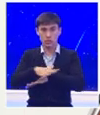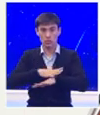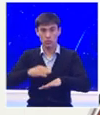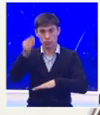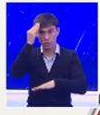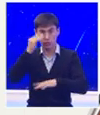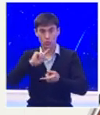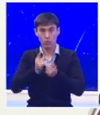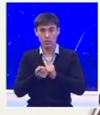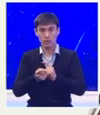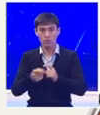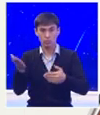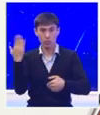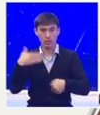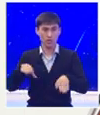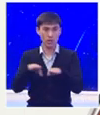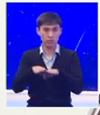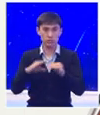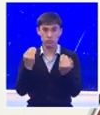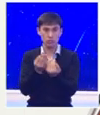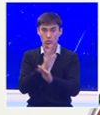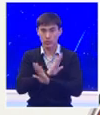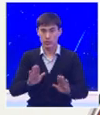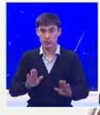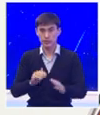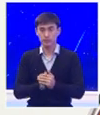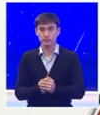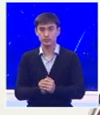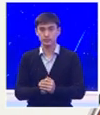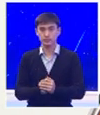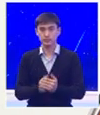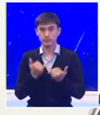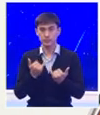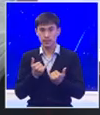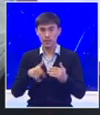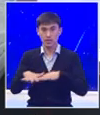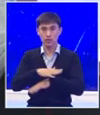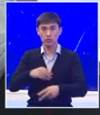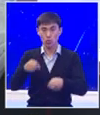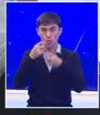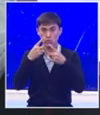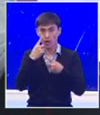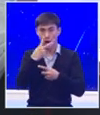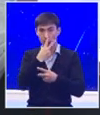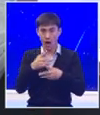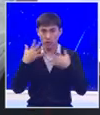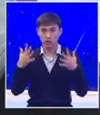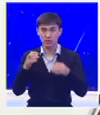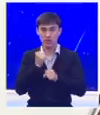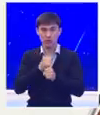Қазір жайбарақат баяғыдай жабулы қазан жабулы болмайды. Қазір елдің көзі ашық. Міне, істеліп